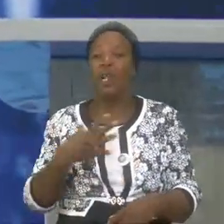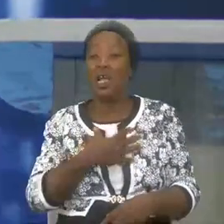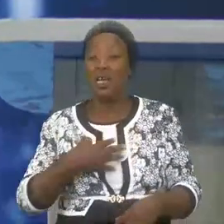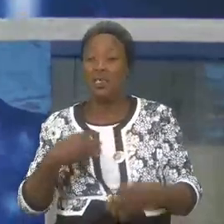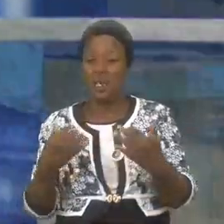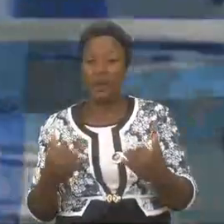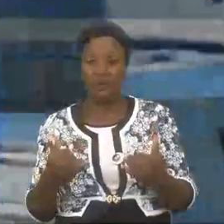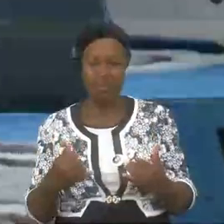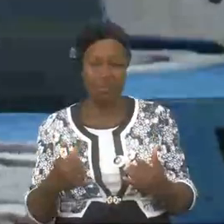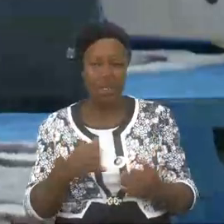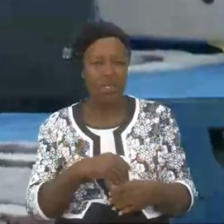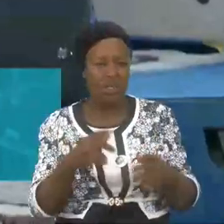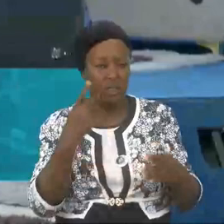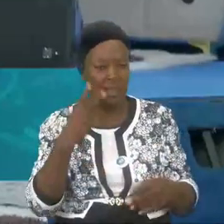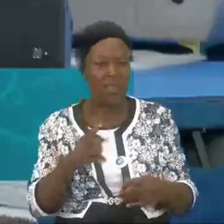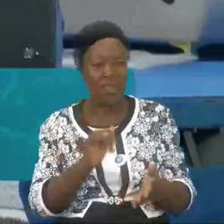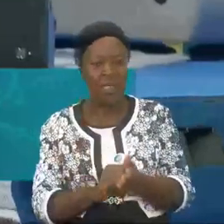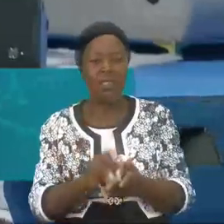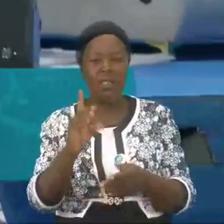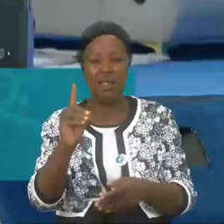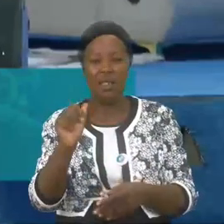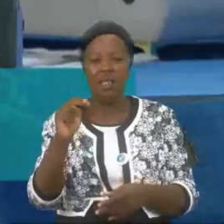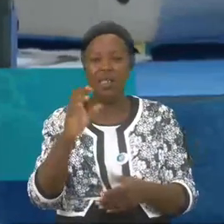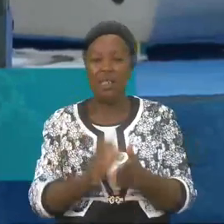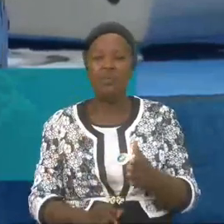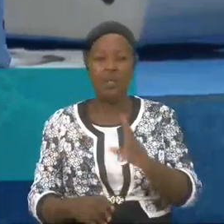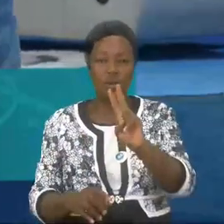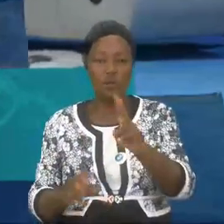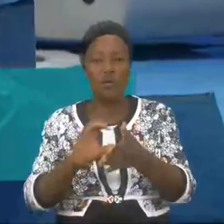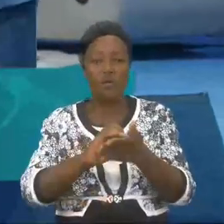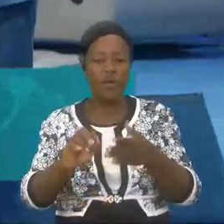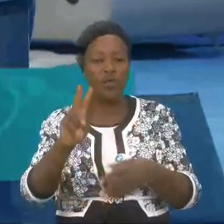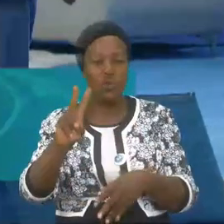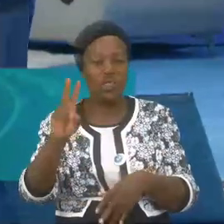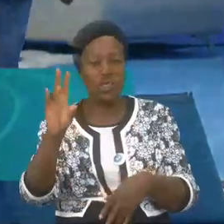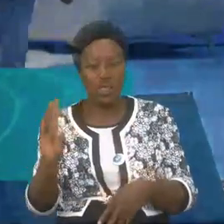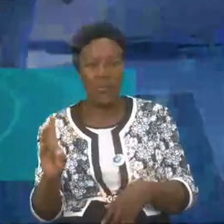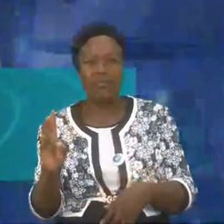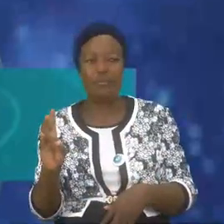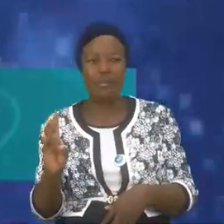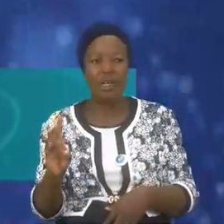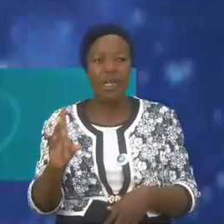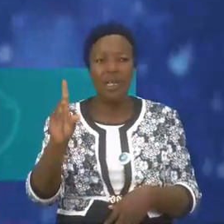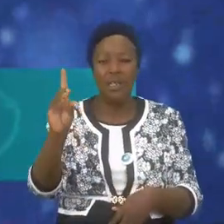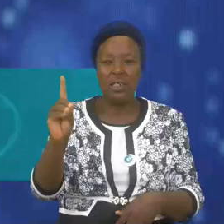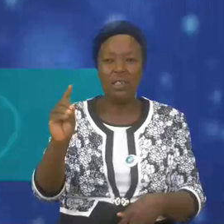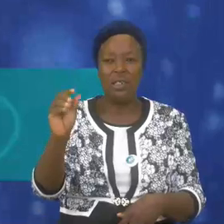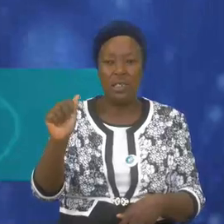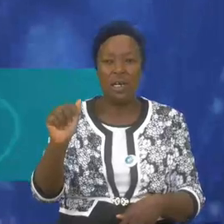Et maintenant dans le chapitre 2, verset 27. En Daniel chapitre 2, verset 27,